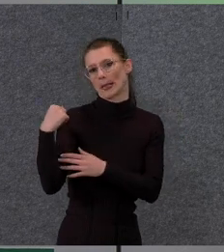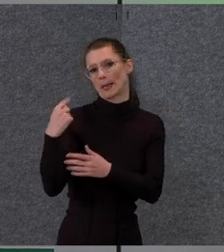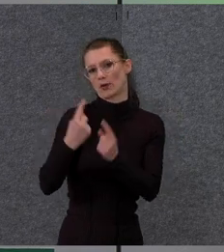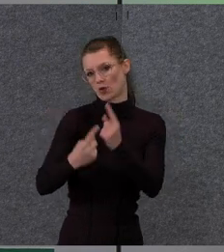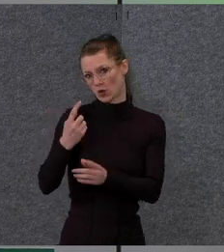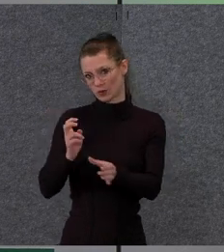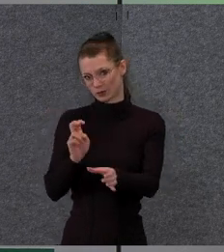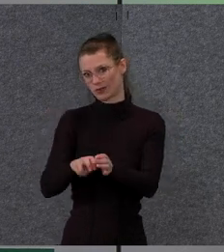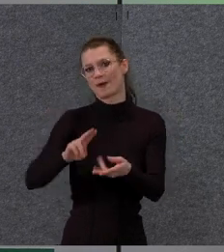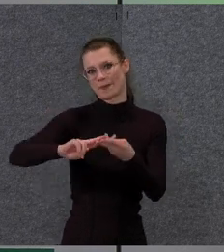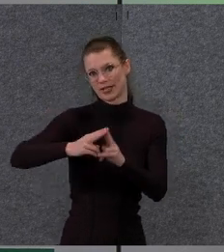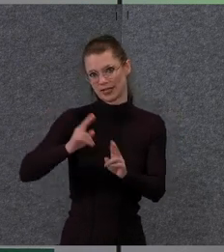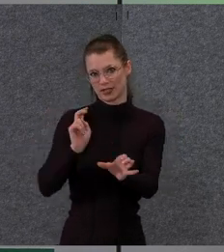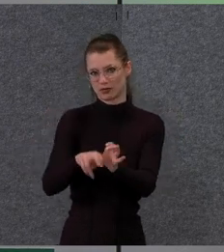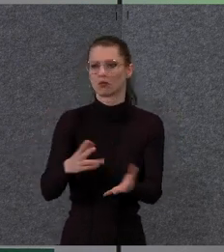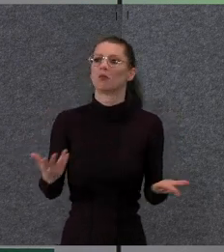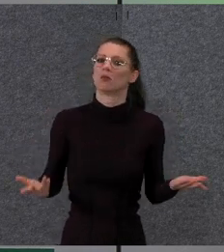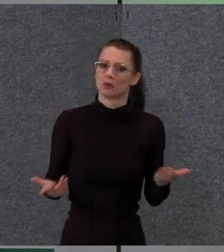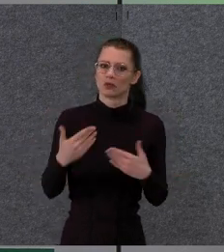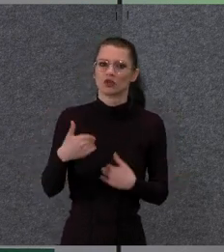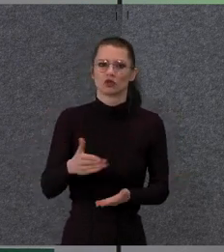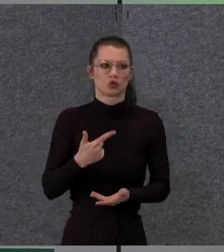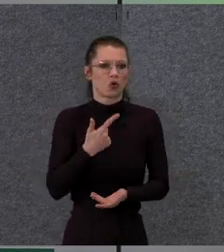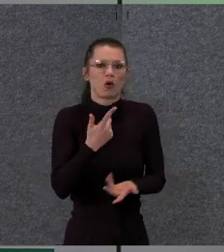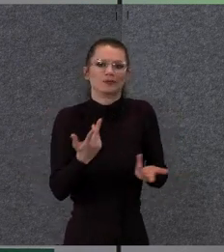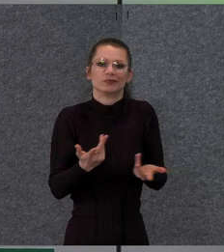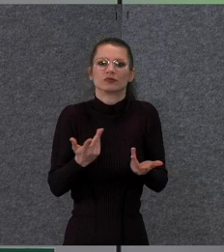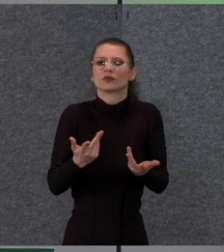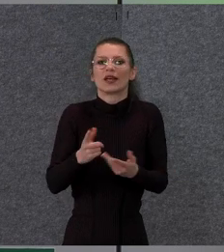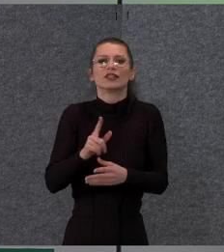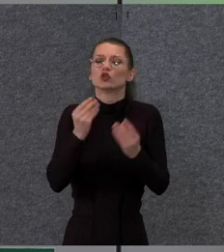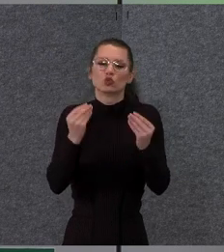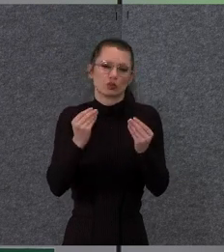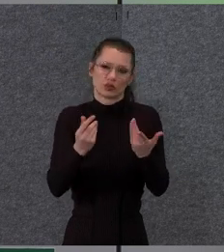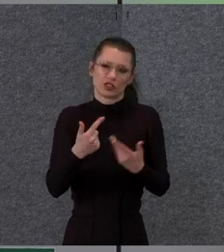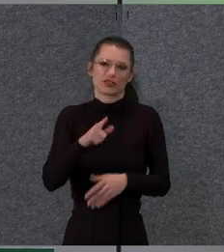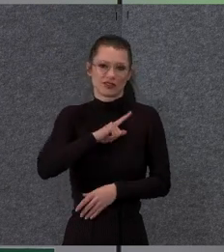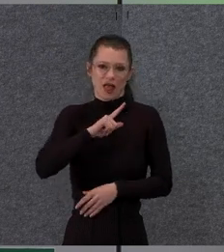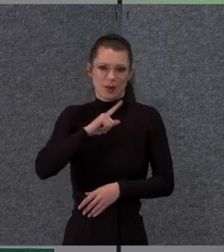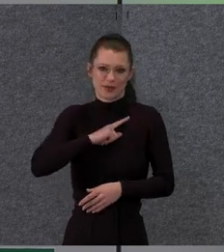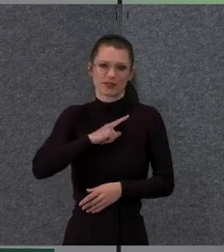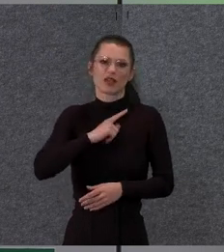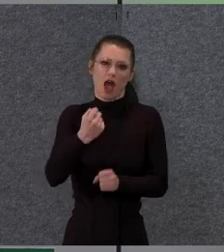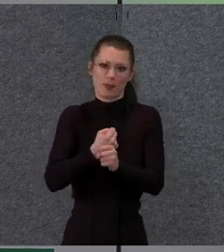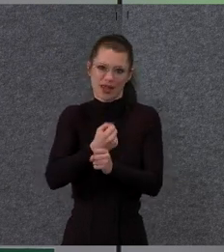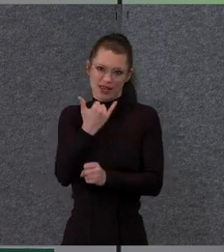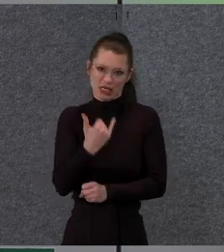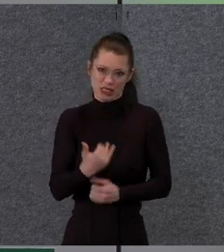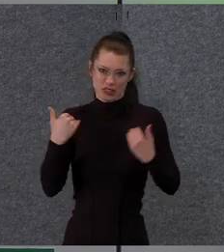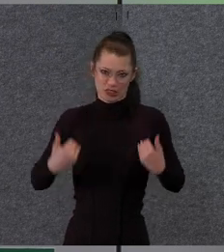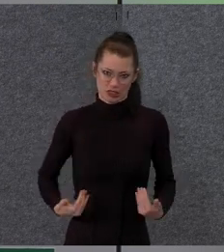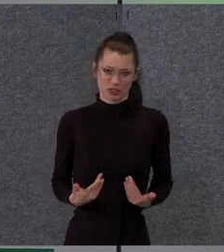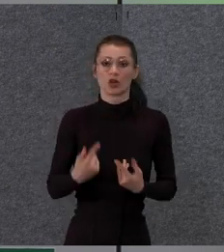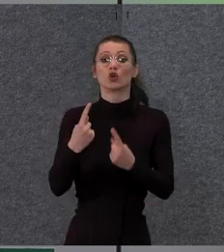geworden. Eher unüblich für ein schwules Arbeiterkind aus dem Ruhrpott. Die Botschaft der Grünen damals wie